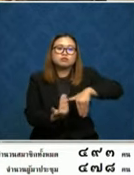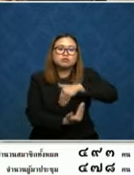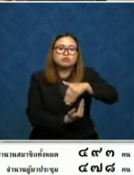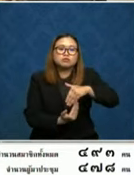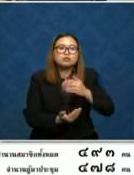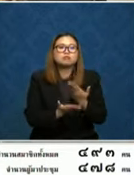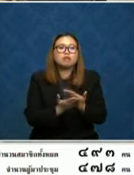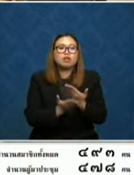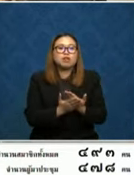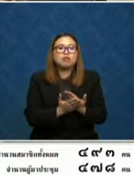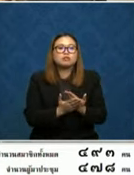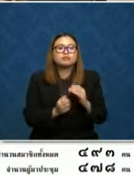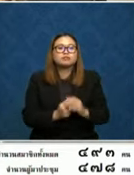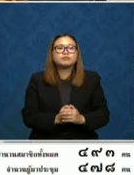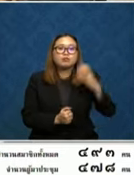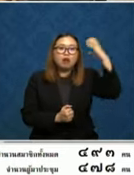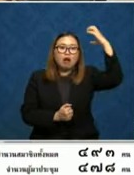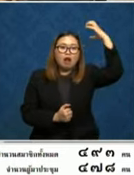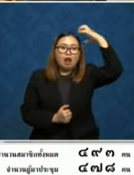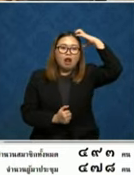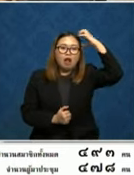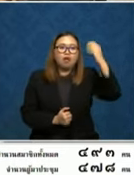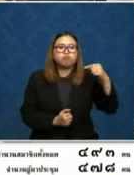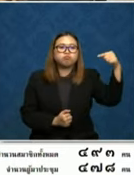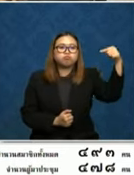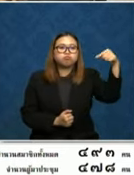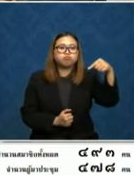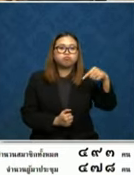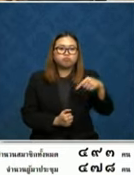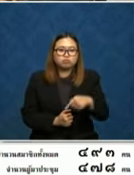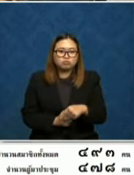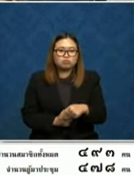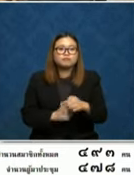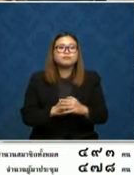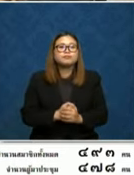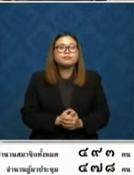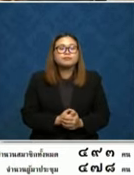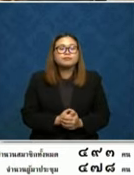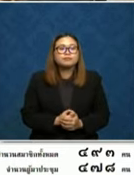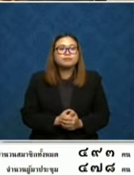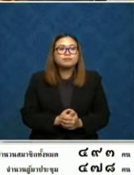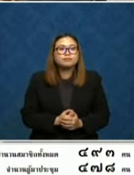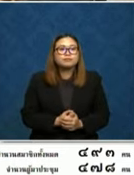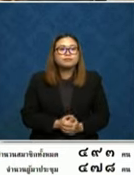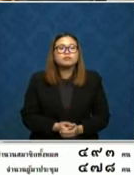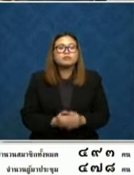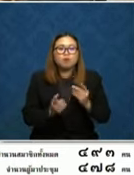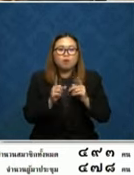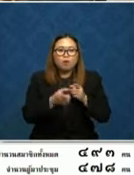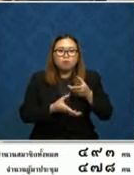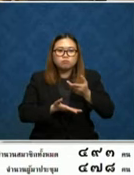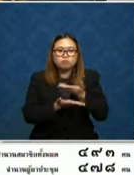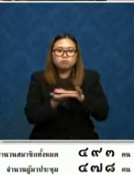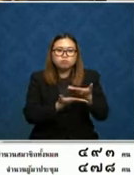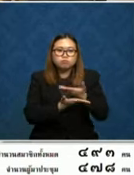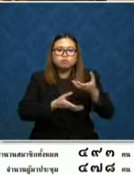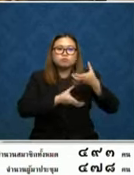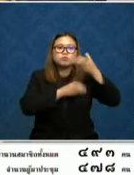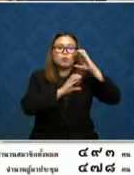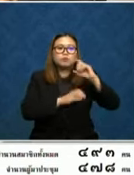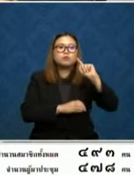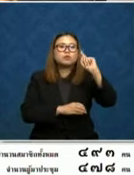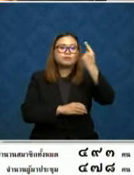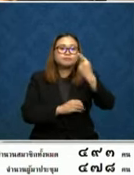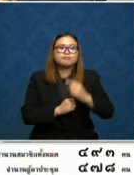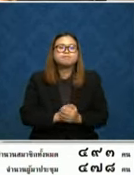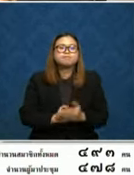และค่าเงินกีบที่อ่อนค่าลงผมจึงขอให้ทบทวนการใช้งบประมาณในส่วนนี้อย่างรอบคอบเพื่อให้เกิดความ